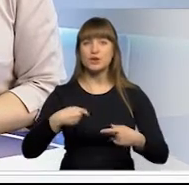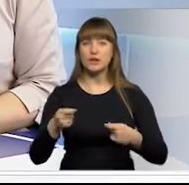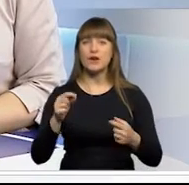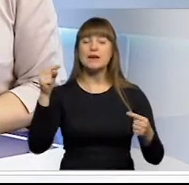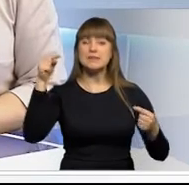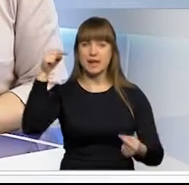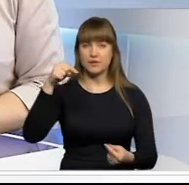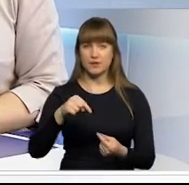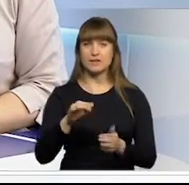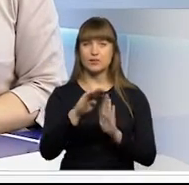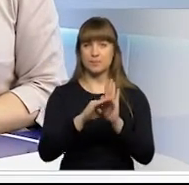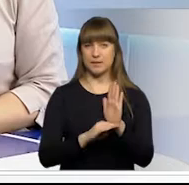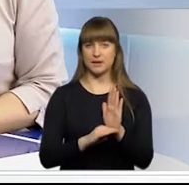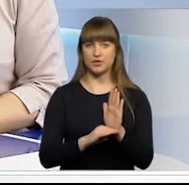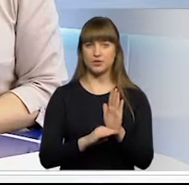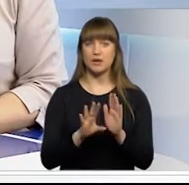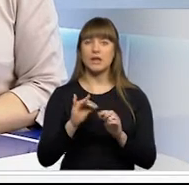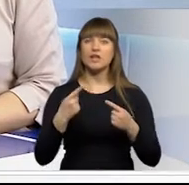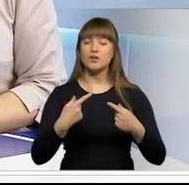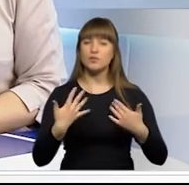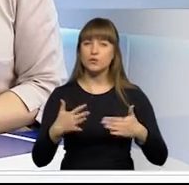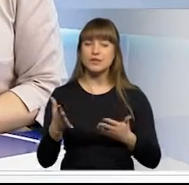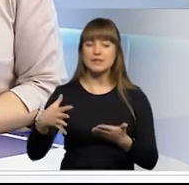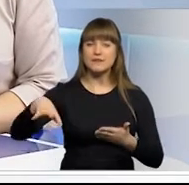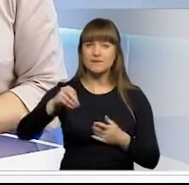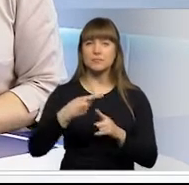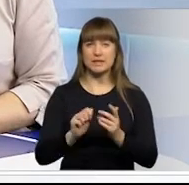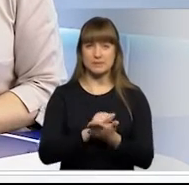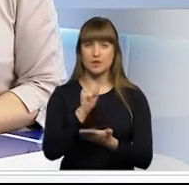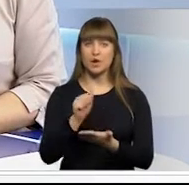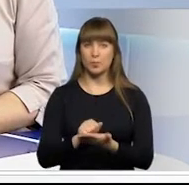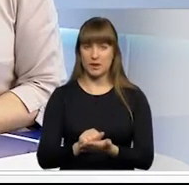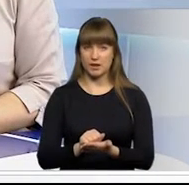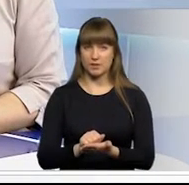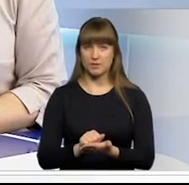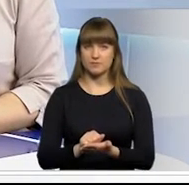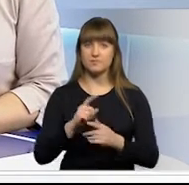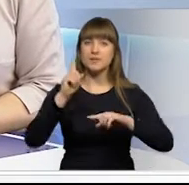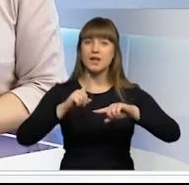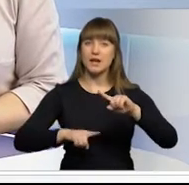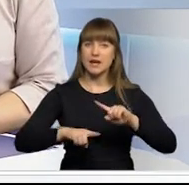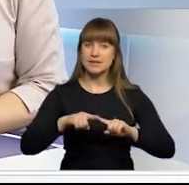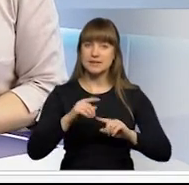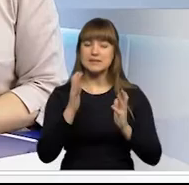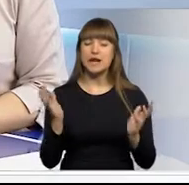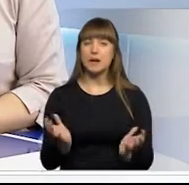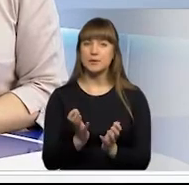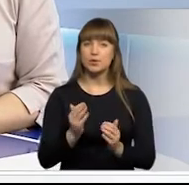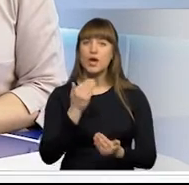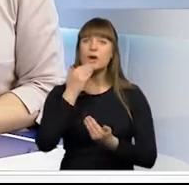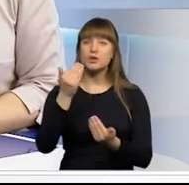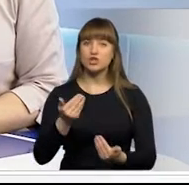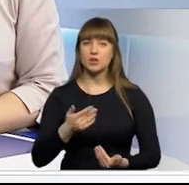этими документами родители, опекуны обращаются к нам в органы пенсионного фонда, и мы уже при проверке